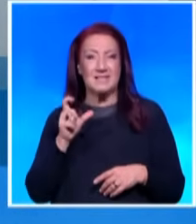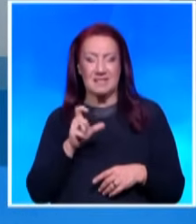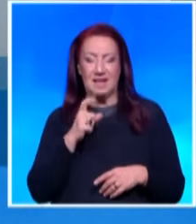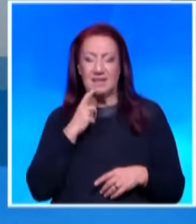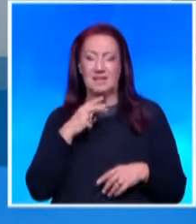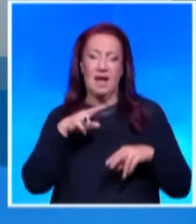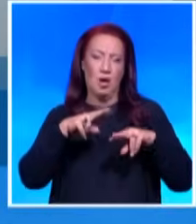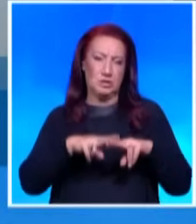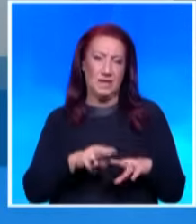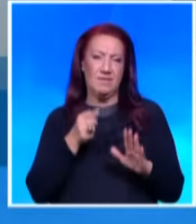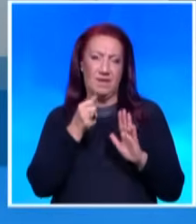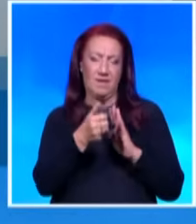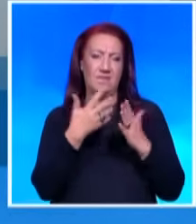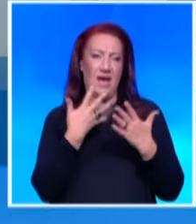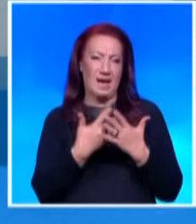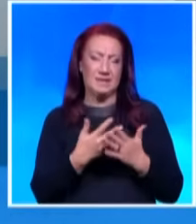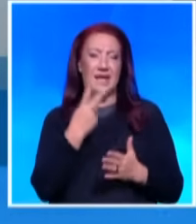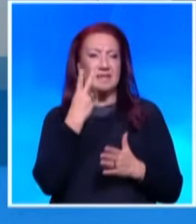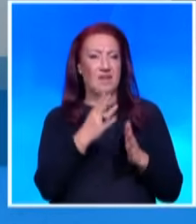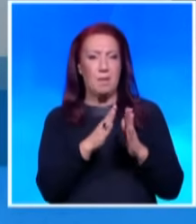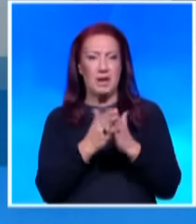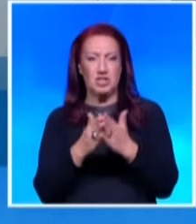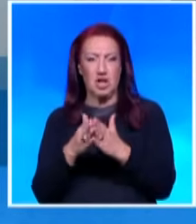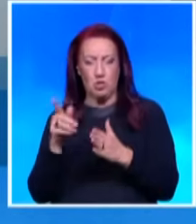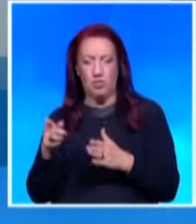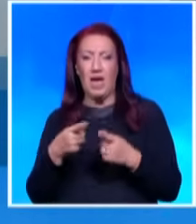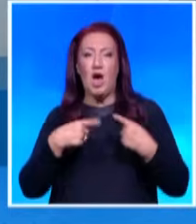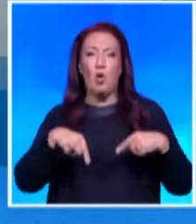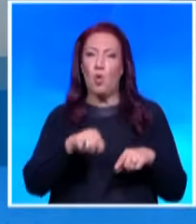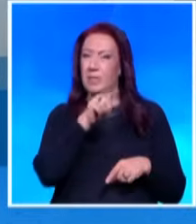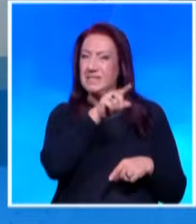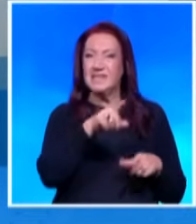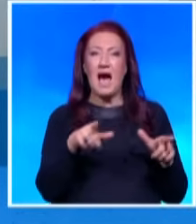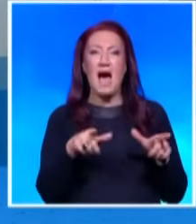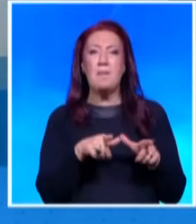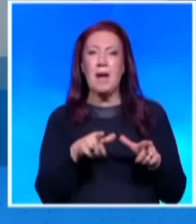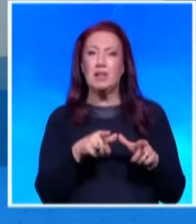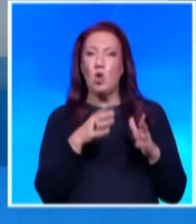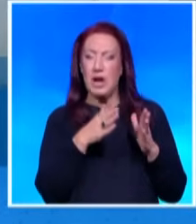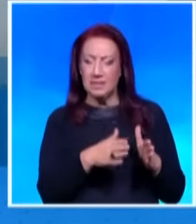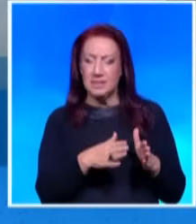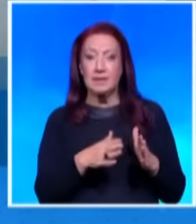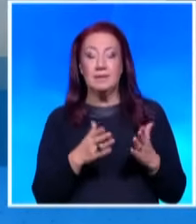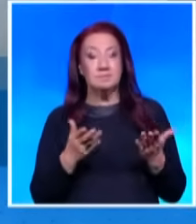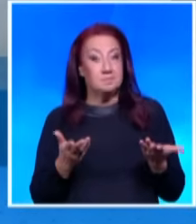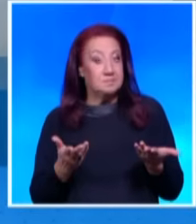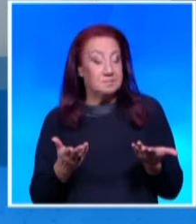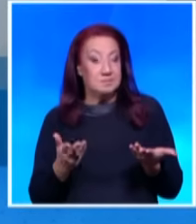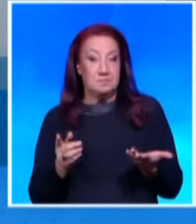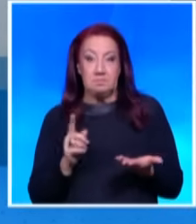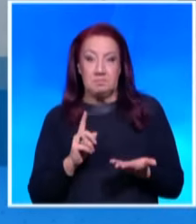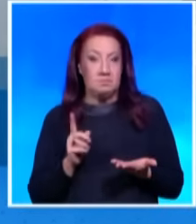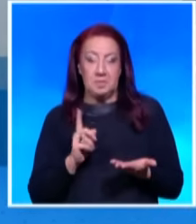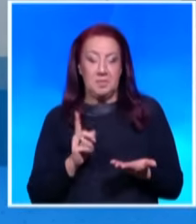на секционната комисия в Малорад, която ви показахме многократно през последните дни. И на фона на всичко това, няма